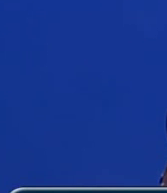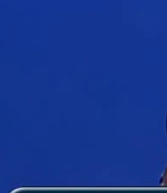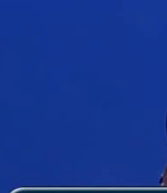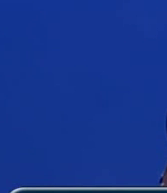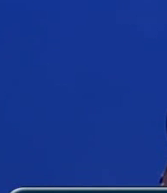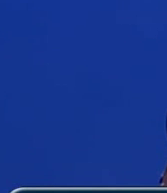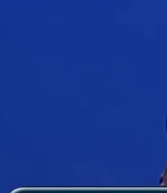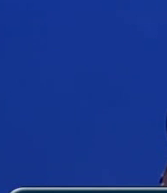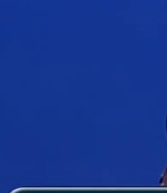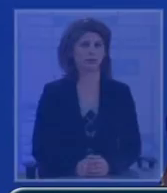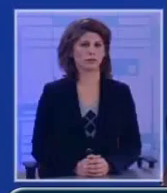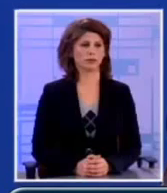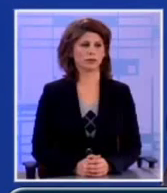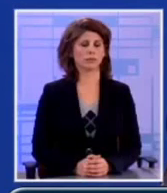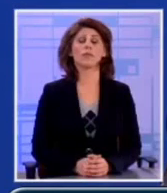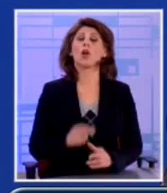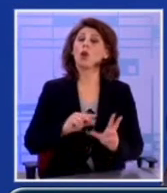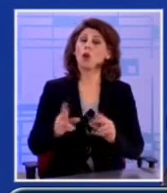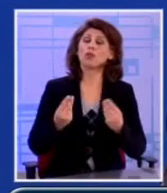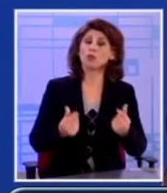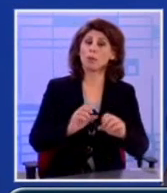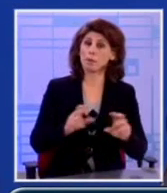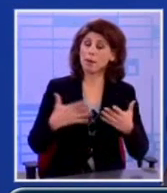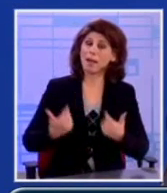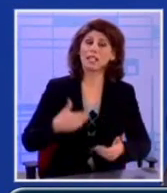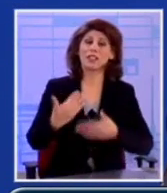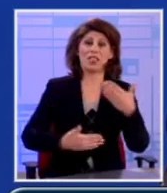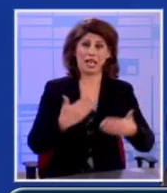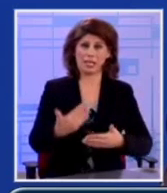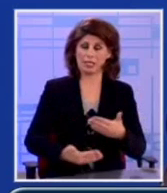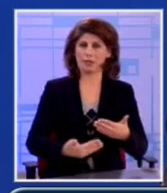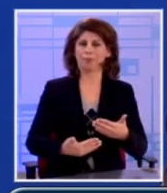αυτός ο τρόπος ενημέρωσης, υπάρχει και μια διαδικασία